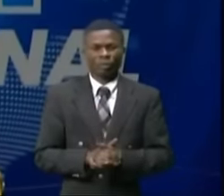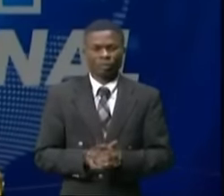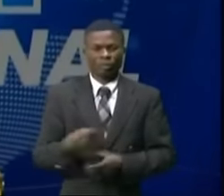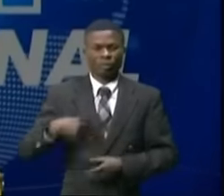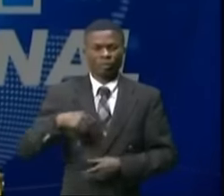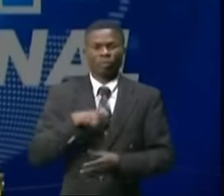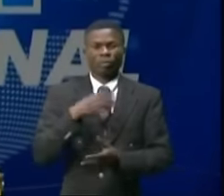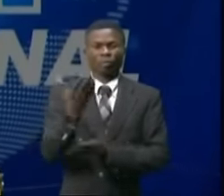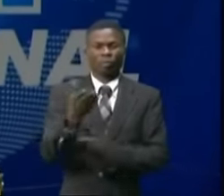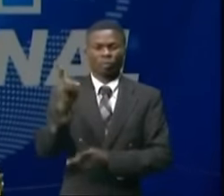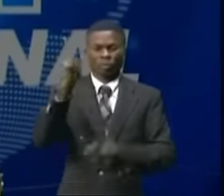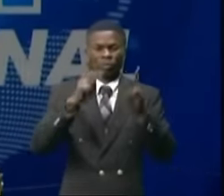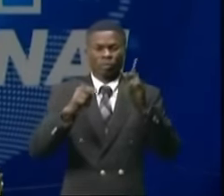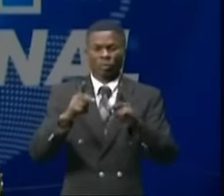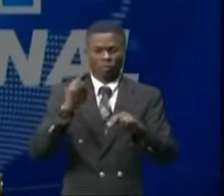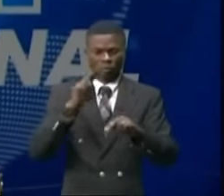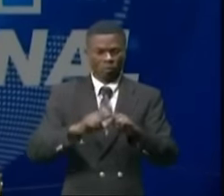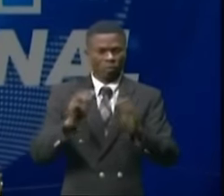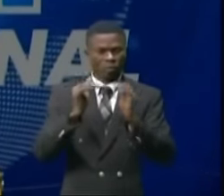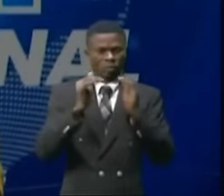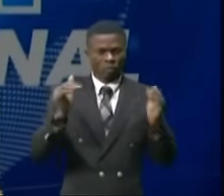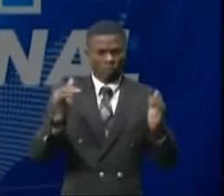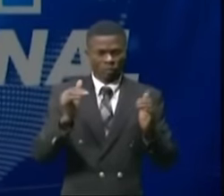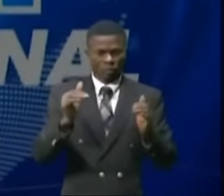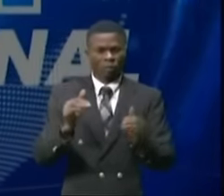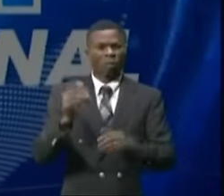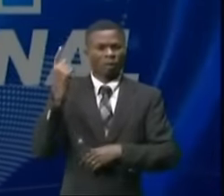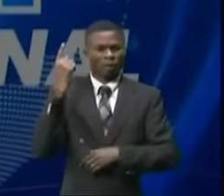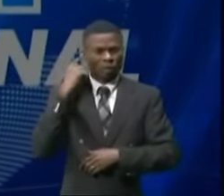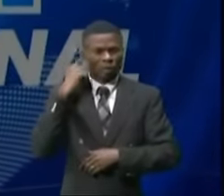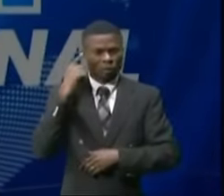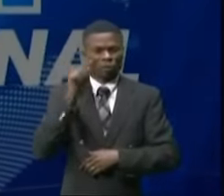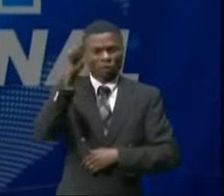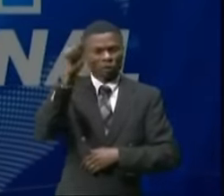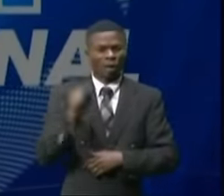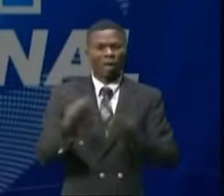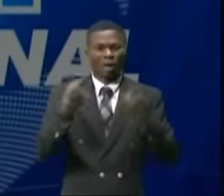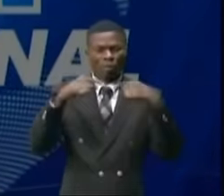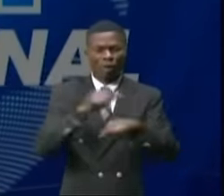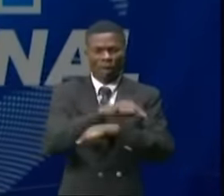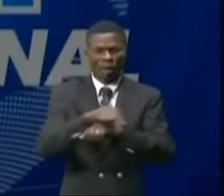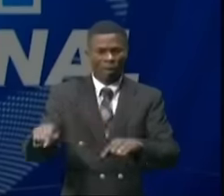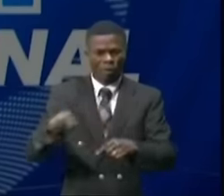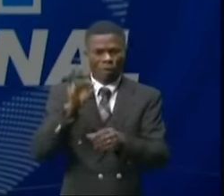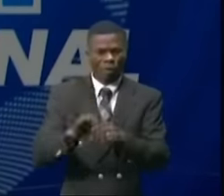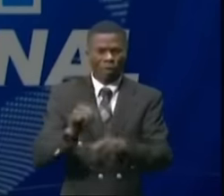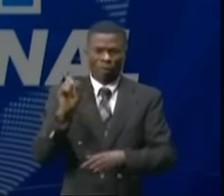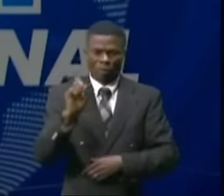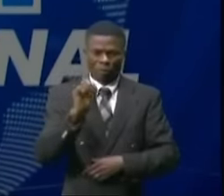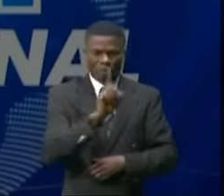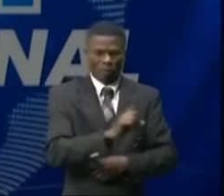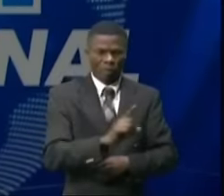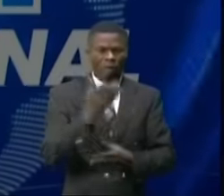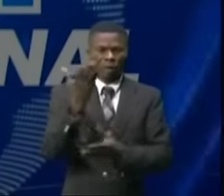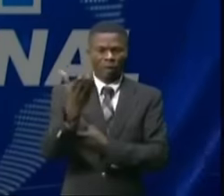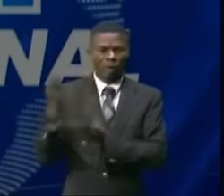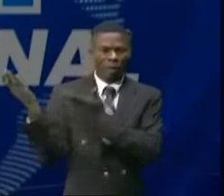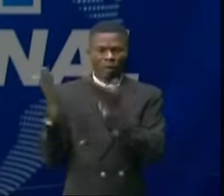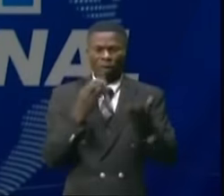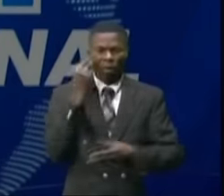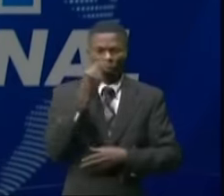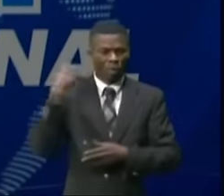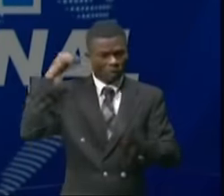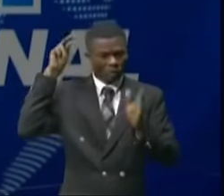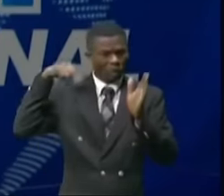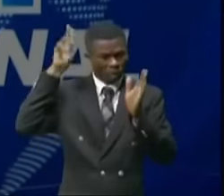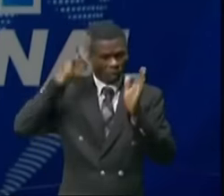Nous invitons le peuple au calme et à suivre la publication des résultats bureau de vote par bureau de vote. C'est l'invitation du porte-parole du